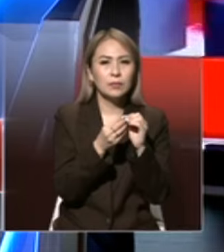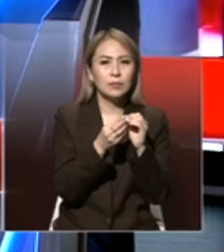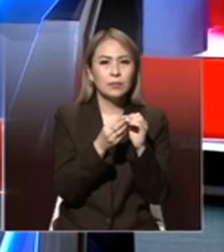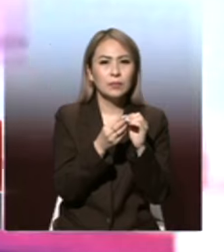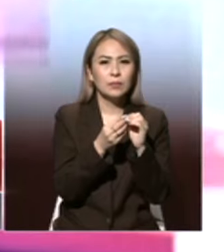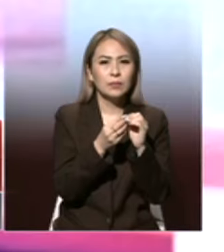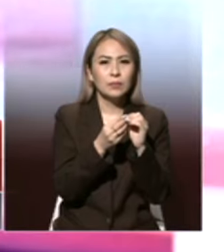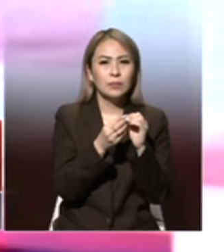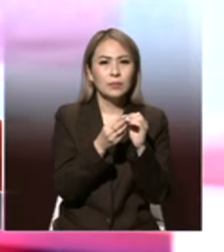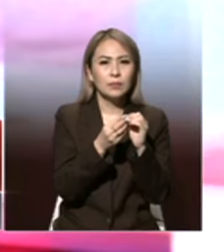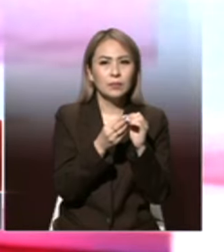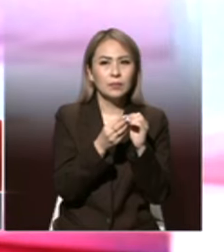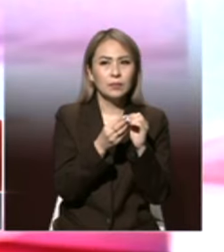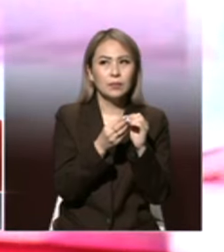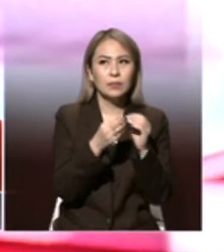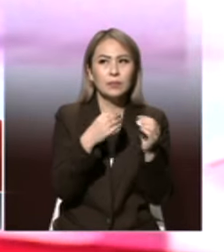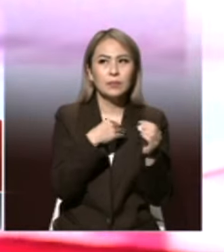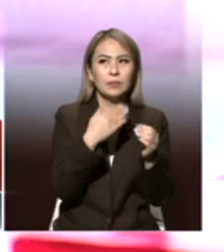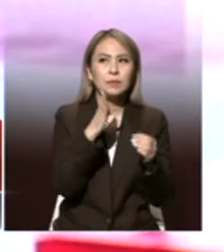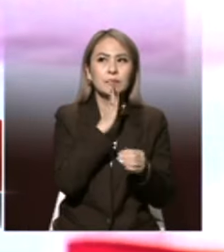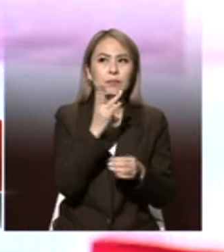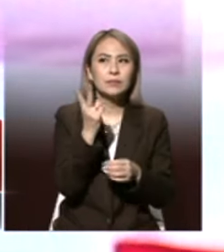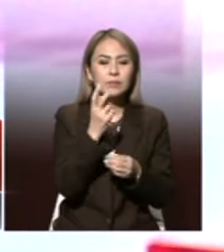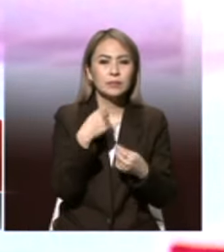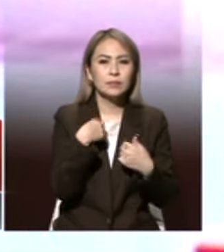қыздарға келіспеймін.